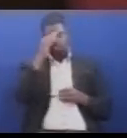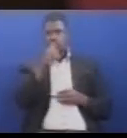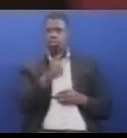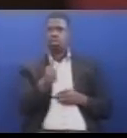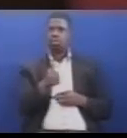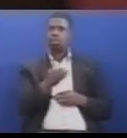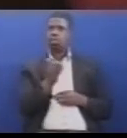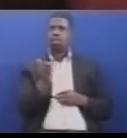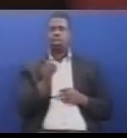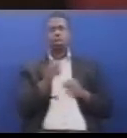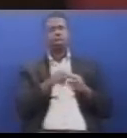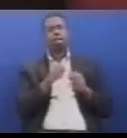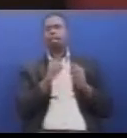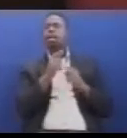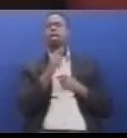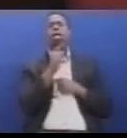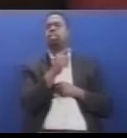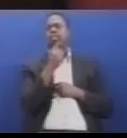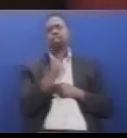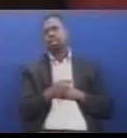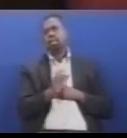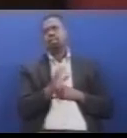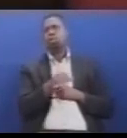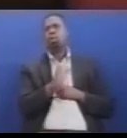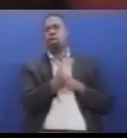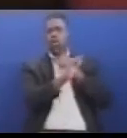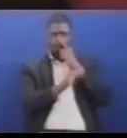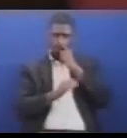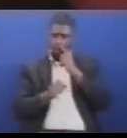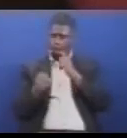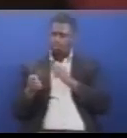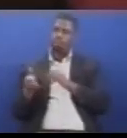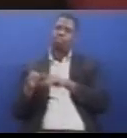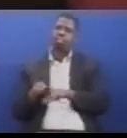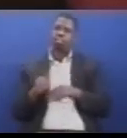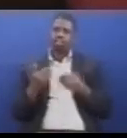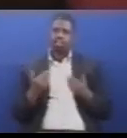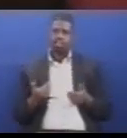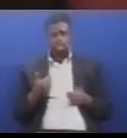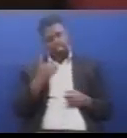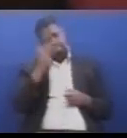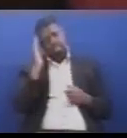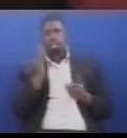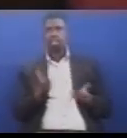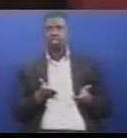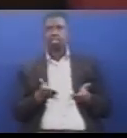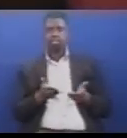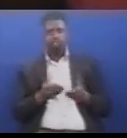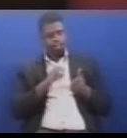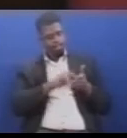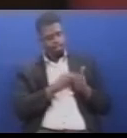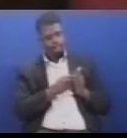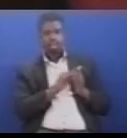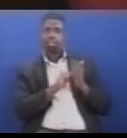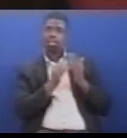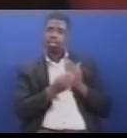mbali sana na maeneo ya mikoa yao pale wanapofariki. Je, serikali ina mkakati gani